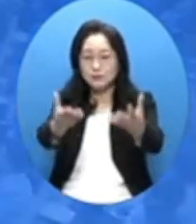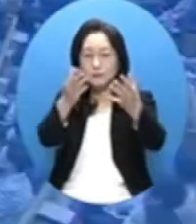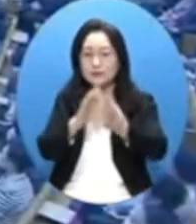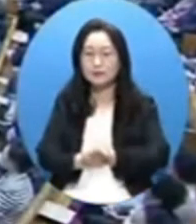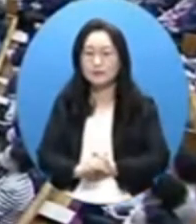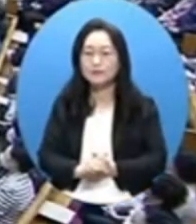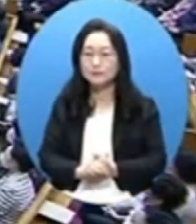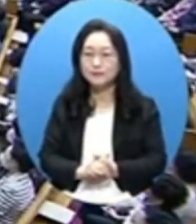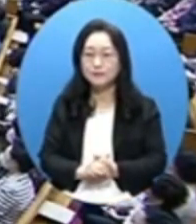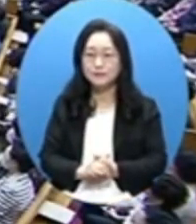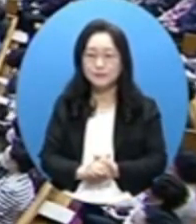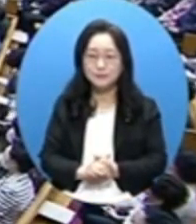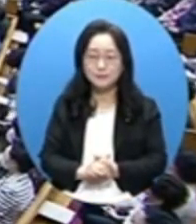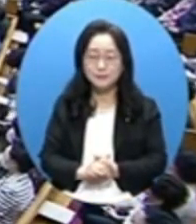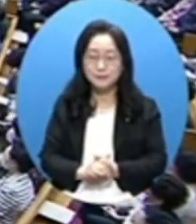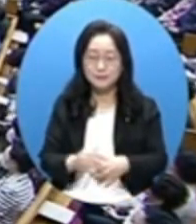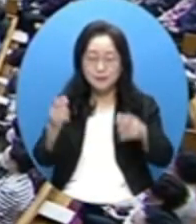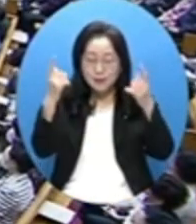축원합니다